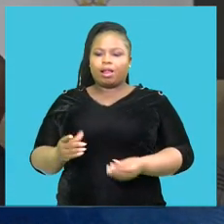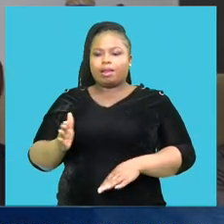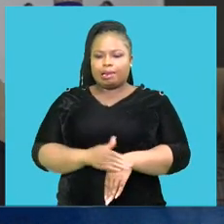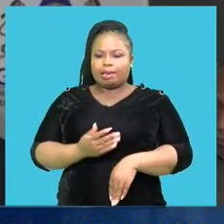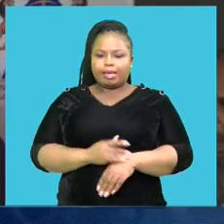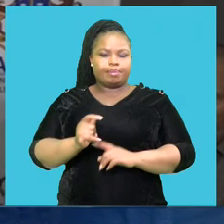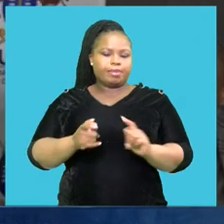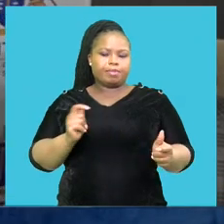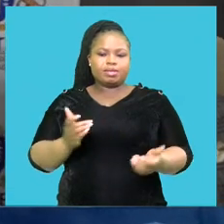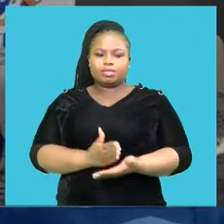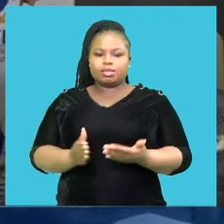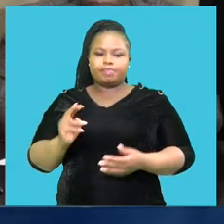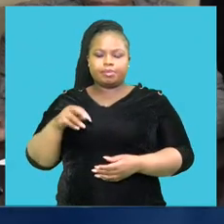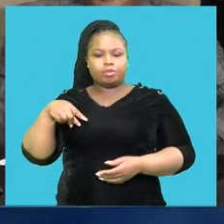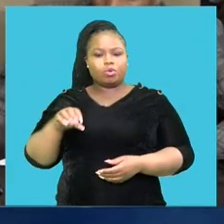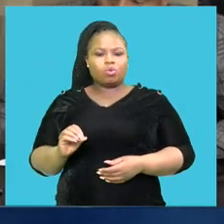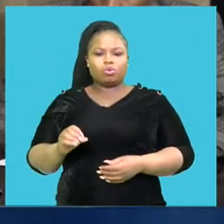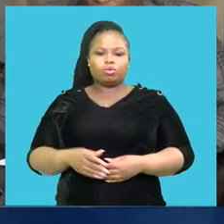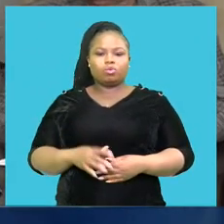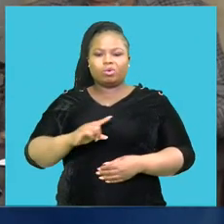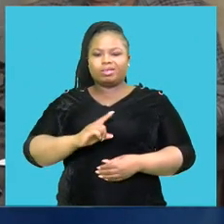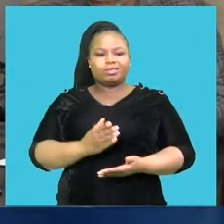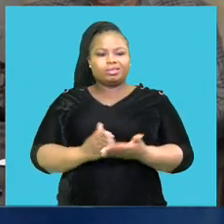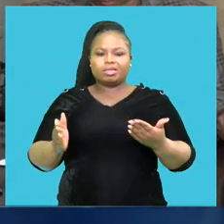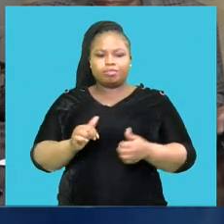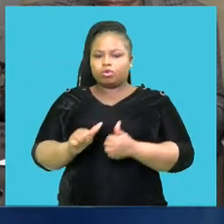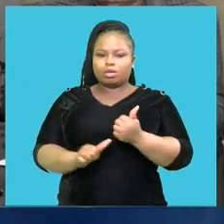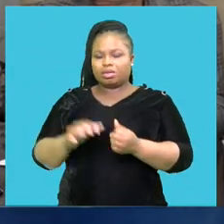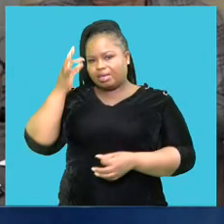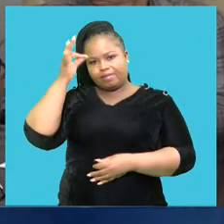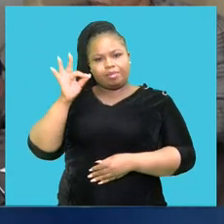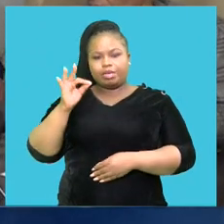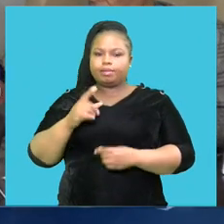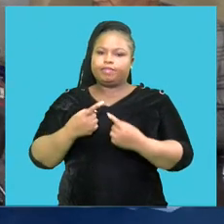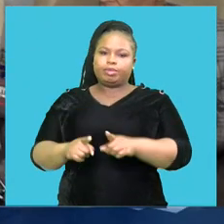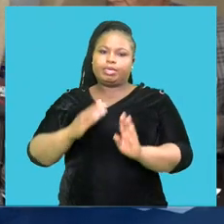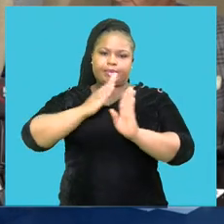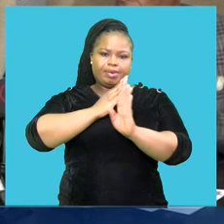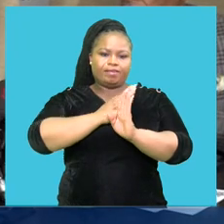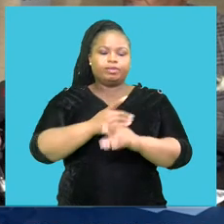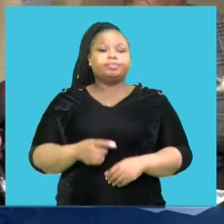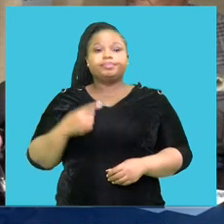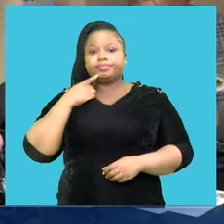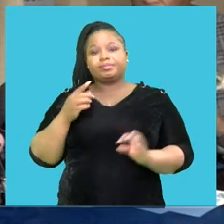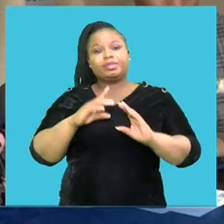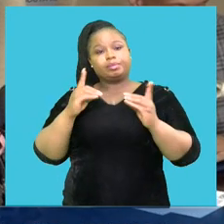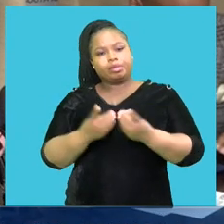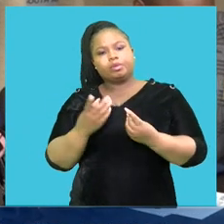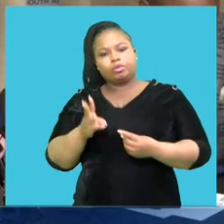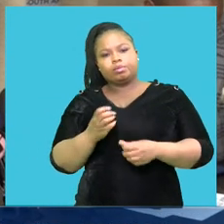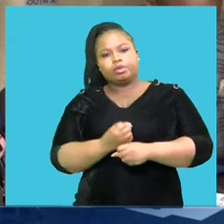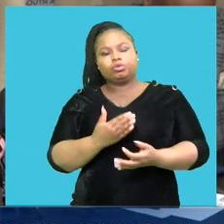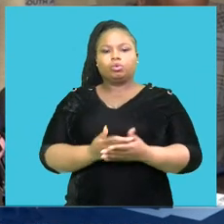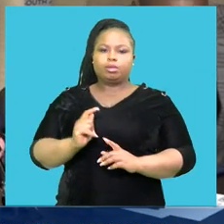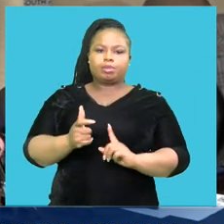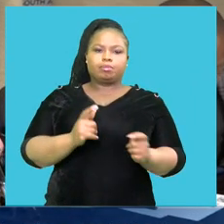nzuzo nalawo angekho phantsi korhulumente esithi isebe liza kuqinisekisa ukuba inkqubo